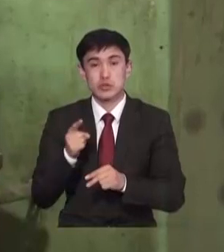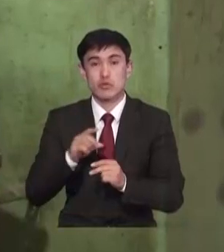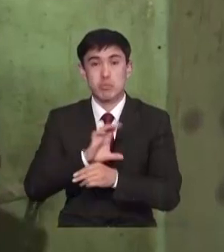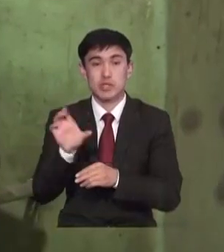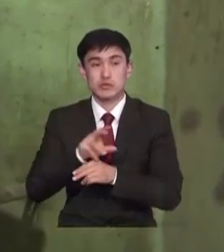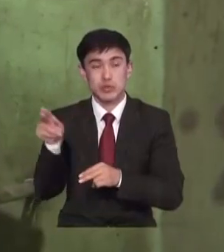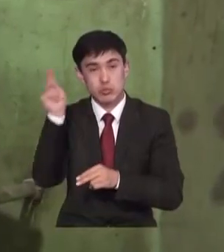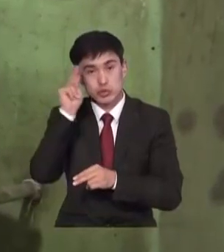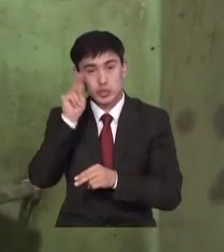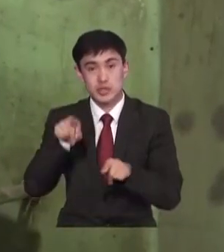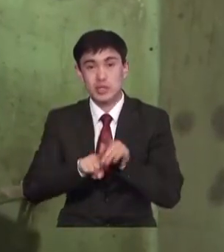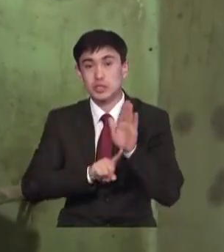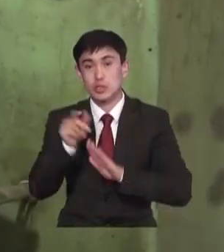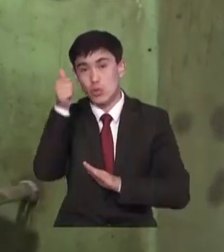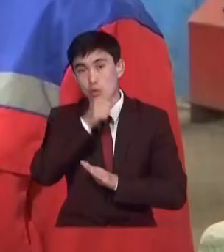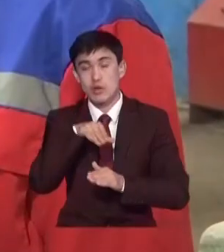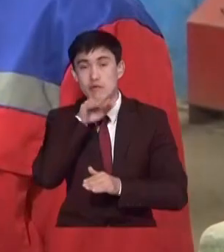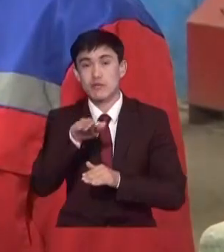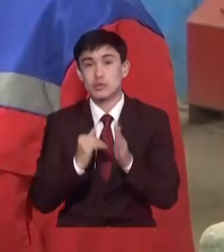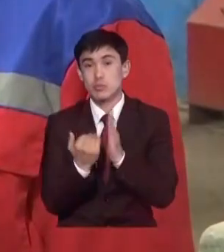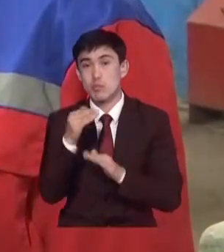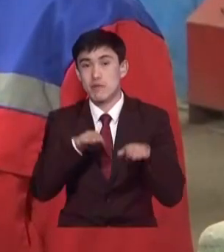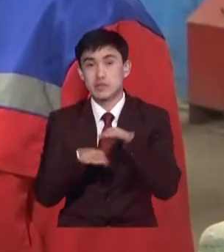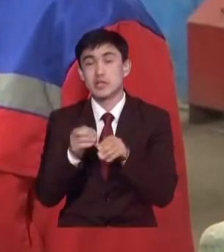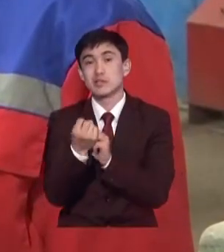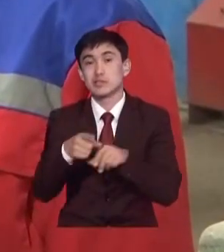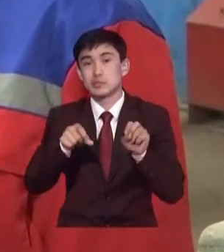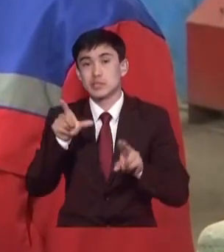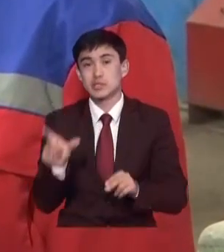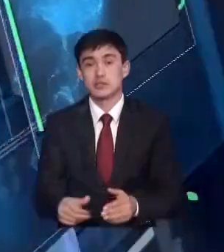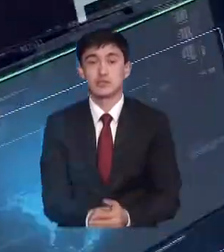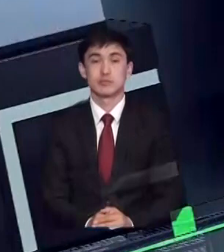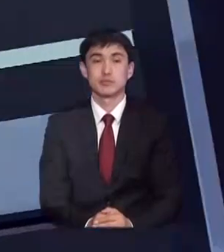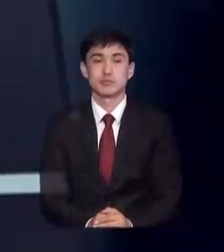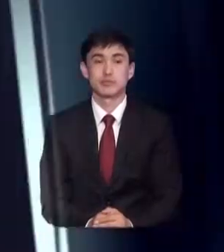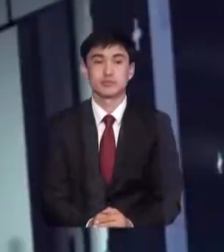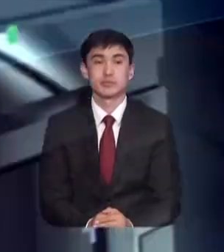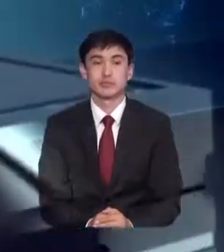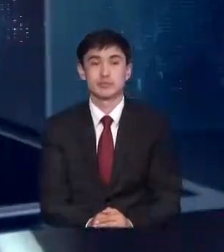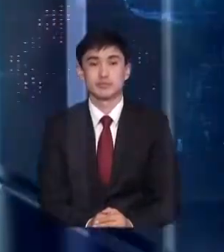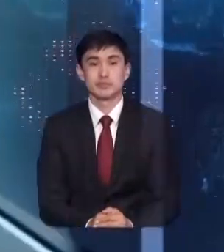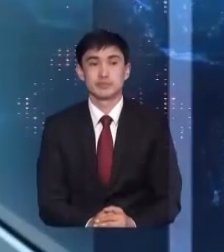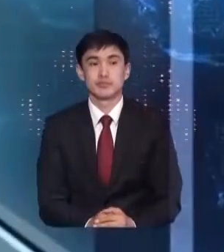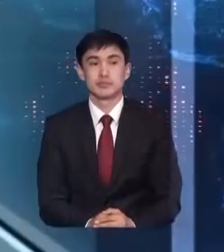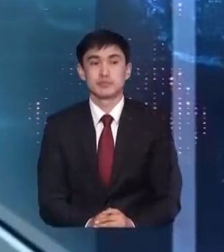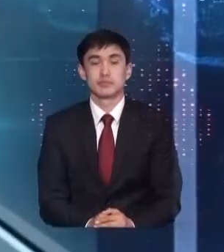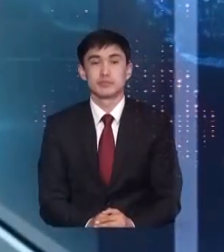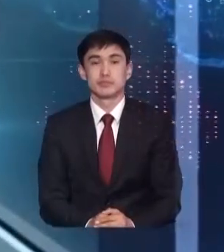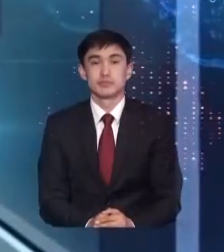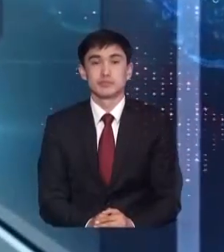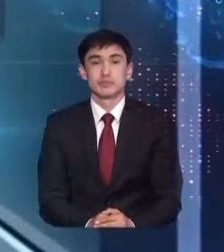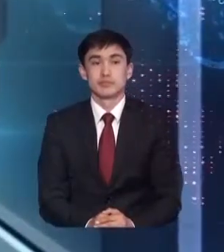производственного обучения. Так, с начала года квалификацию повысили 11 специалистов. Надежда Белова, Надир Хамзин, телеканал